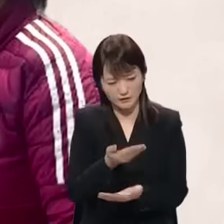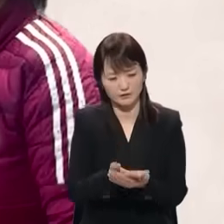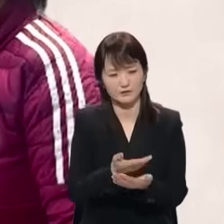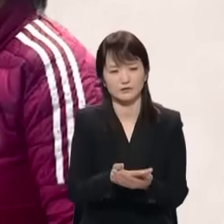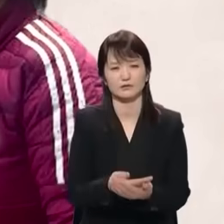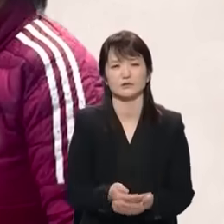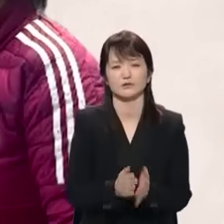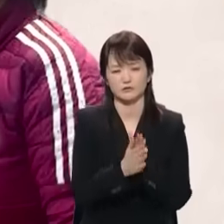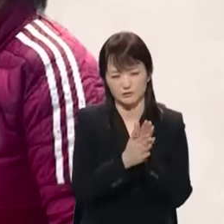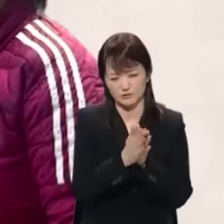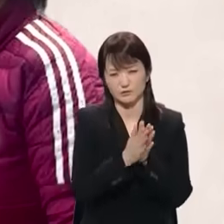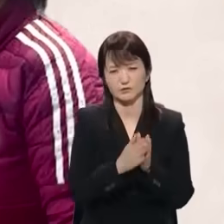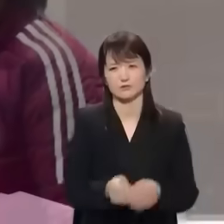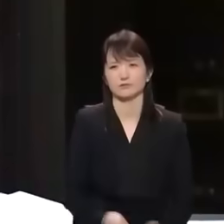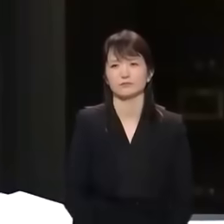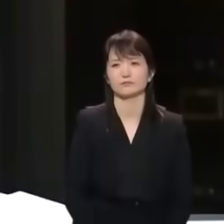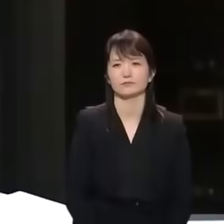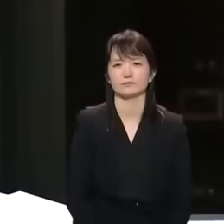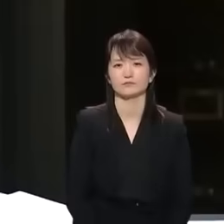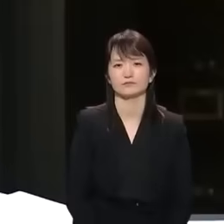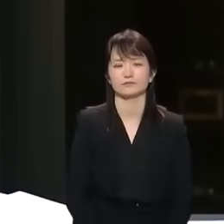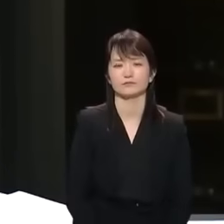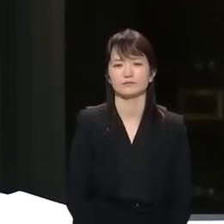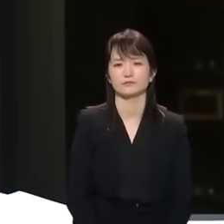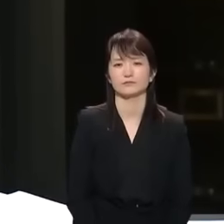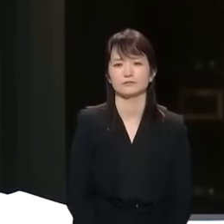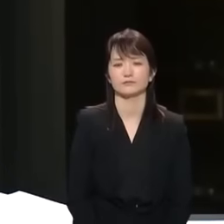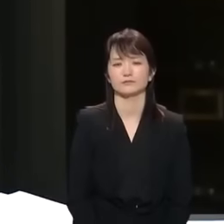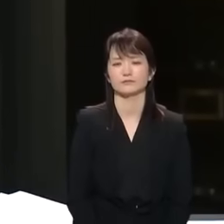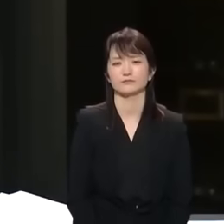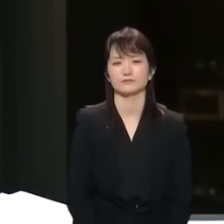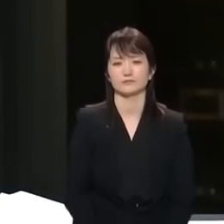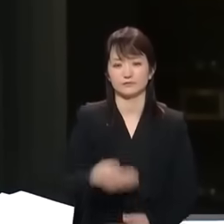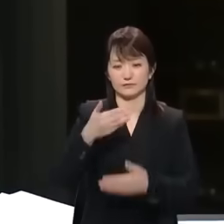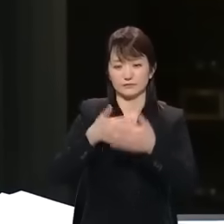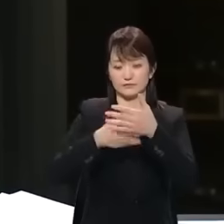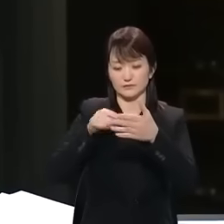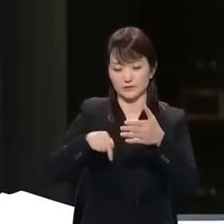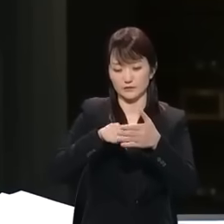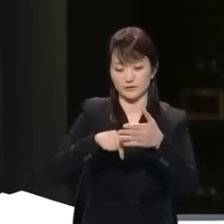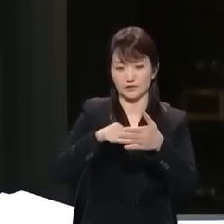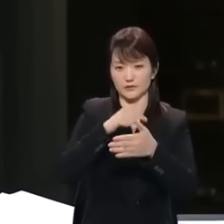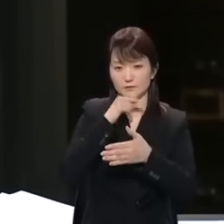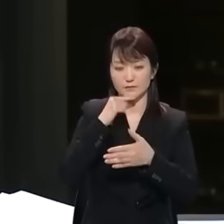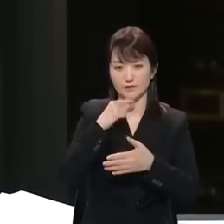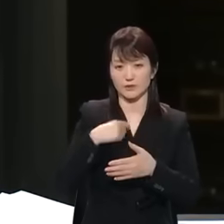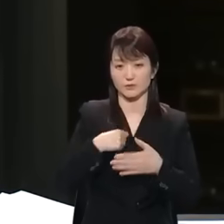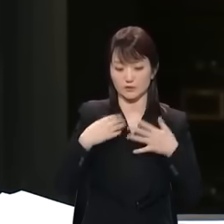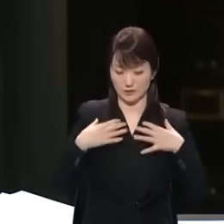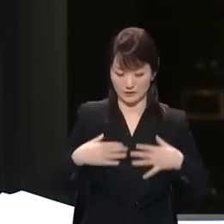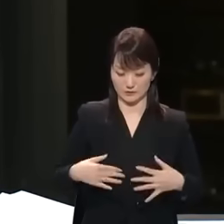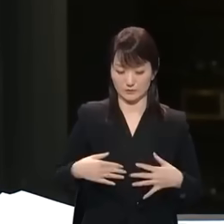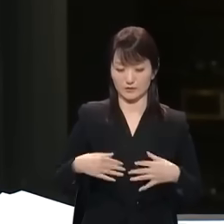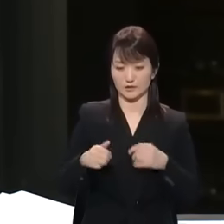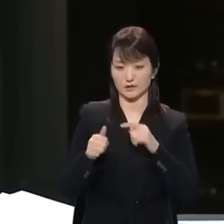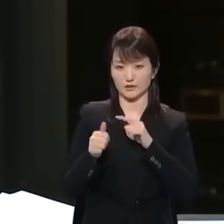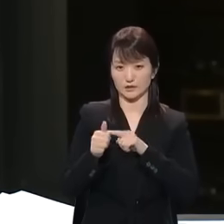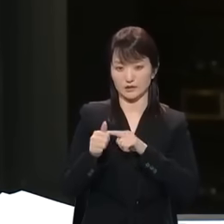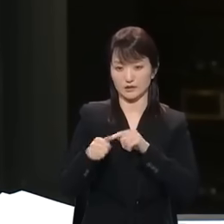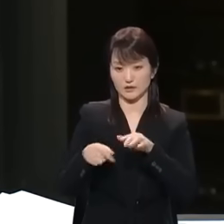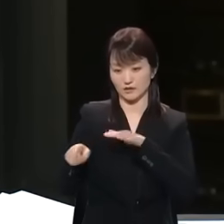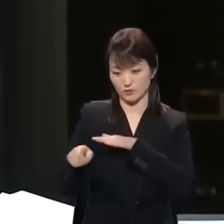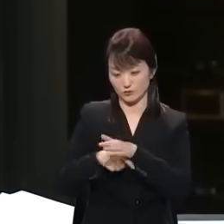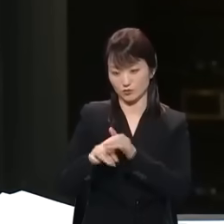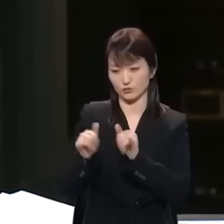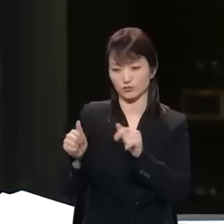합니다 그 영상 속 저 빨간 옷이 도둑이라는 거죠 도둑으로 추정되는 사람 자 아들님은 경찰에 도둑